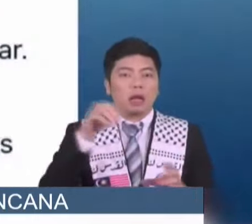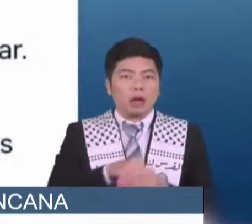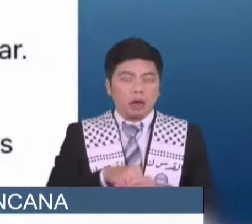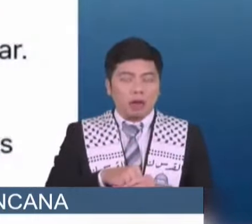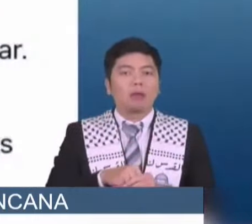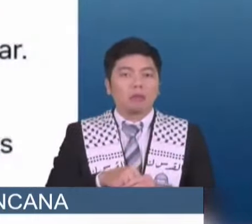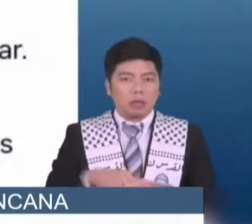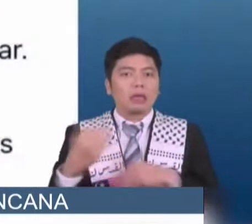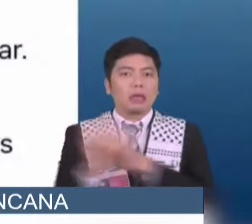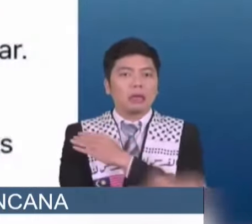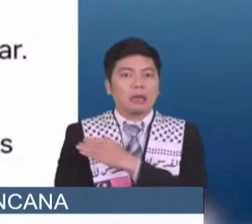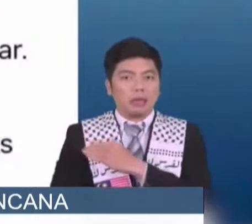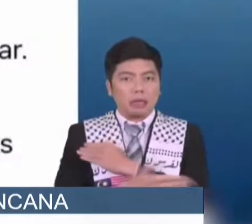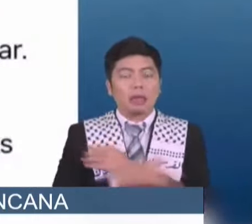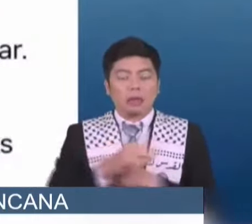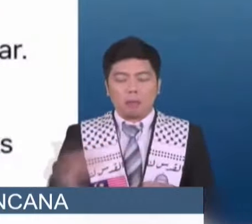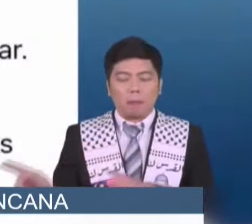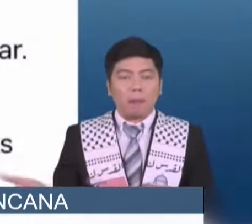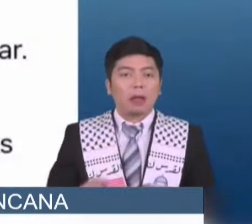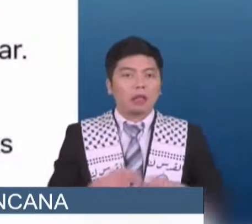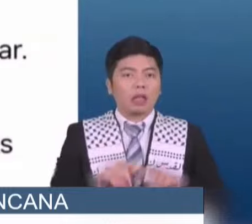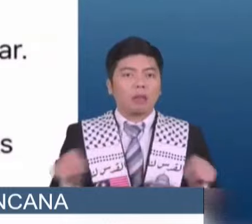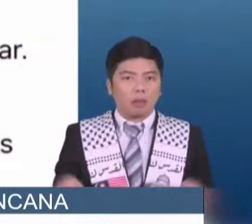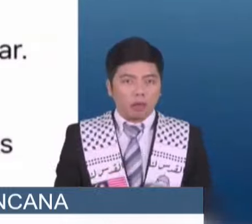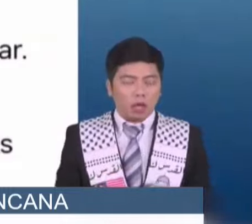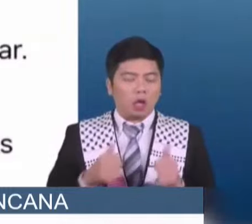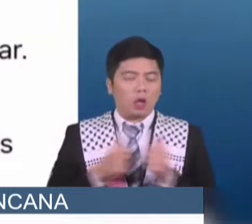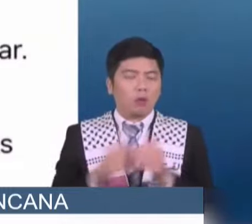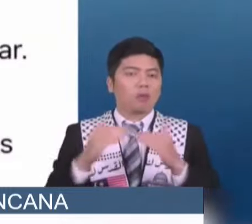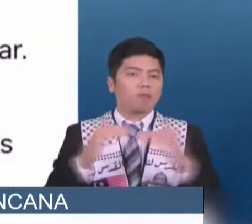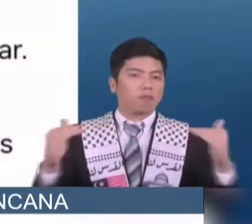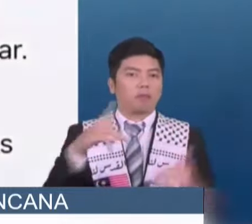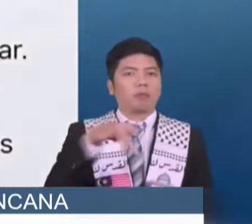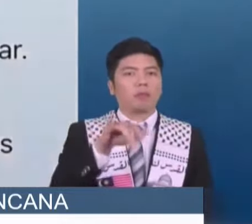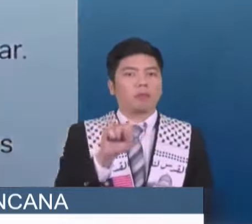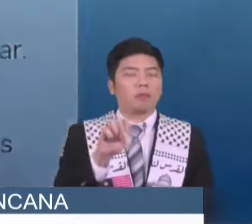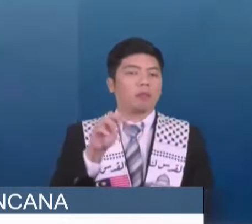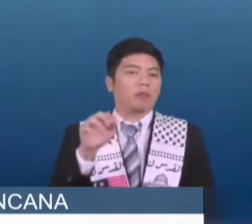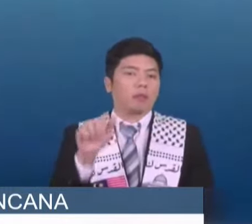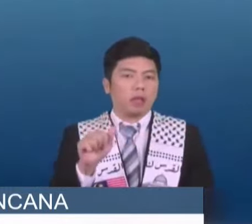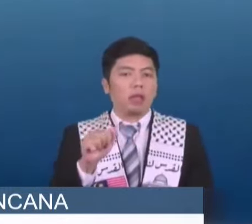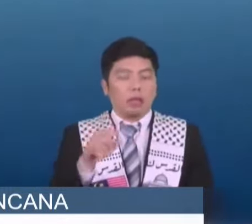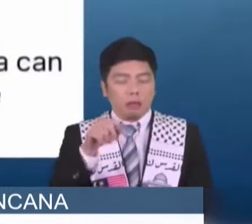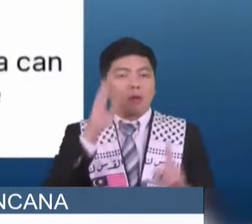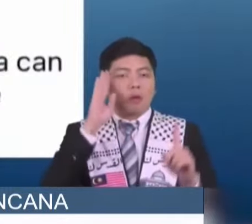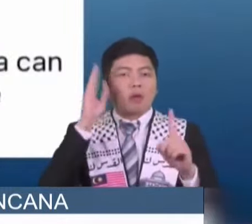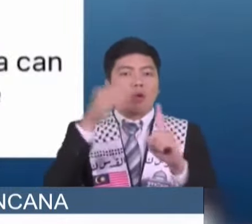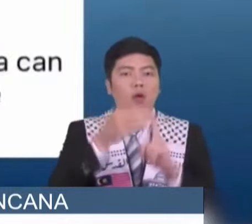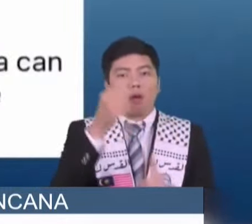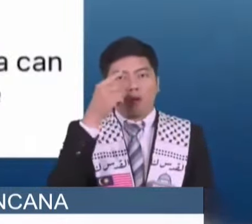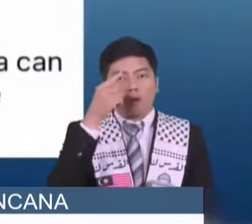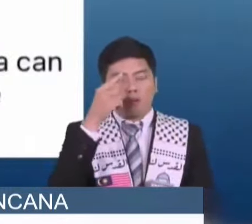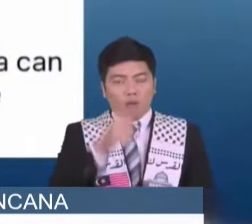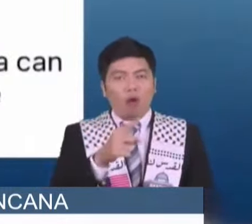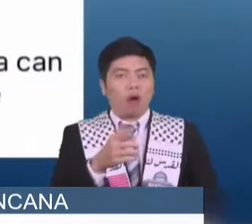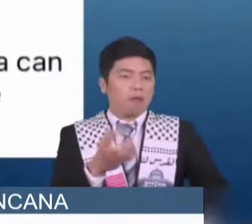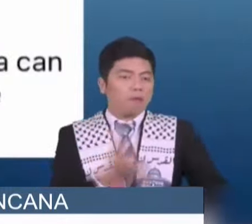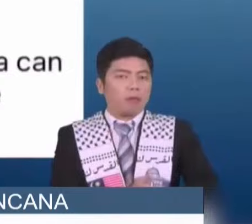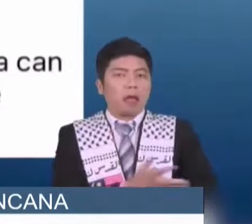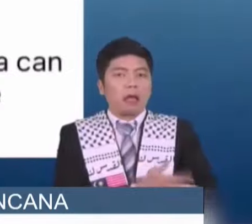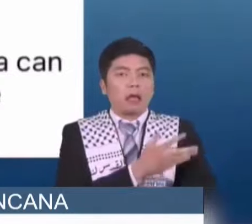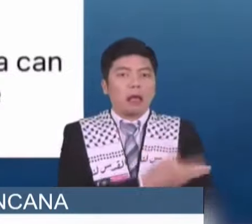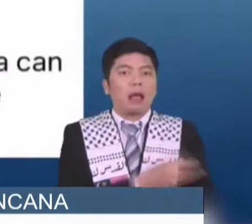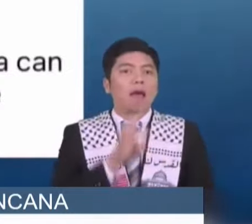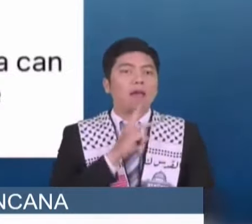berjalai ke pengawal ngemansang ke infrastruktur timeruan. Ia mana ke Trust 2 NCP 2030, nyadi siti hari empat strategi